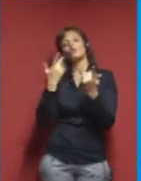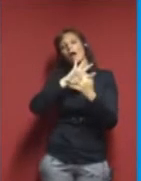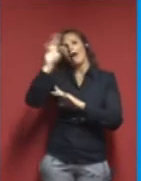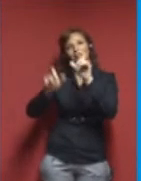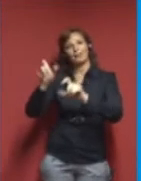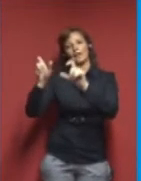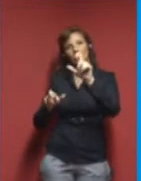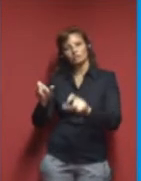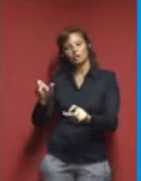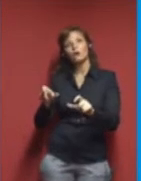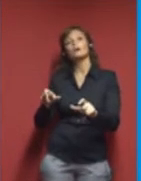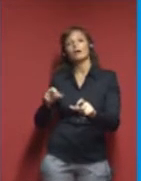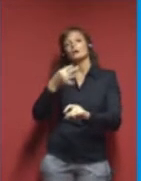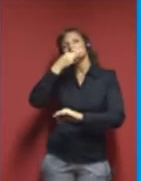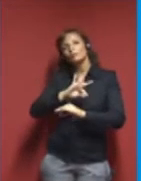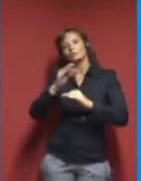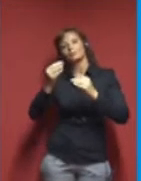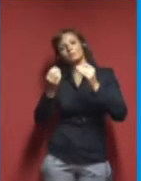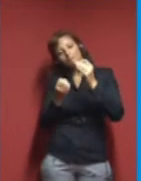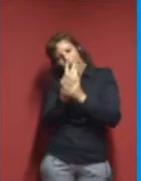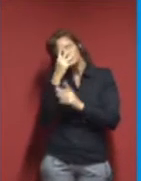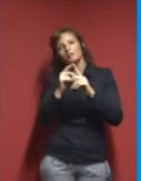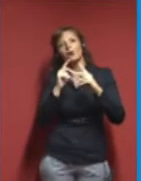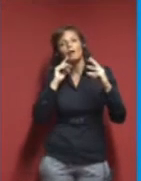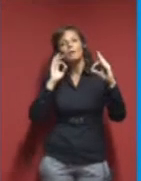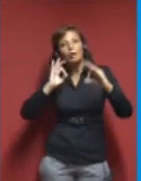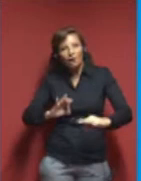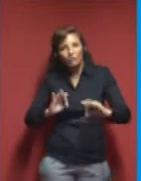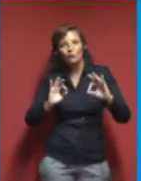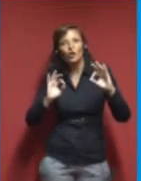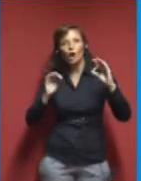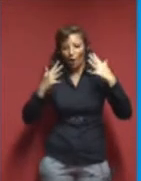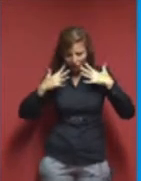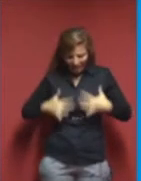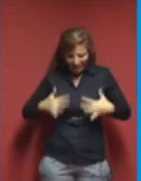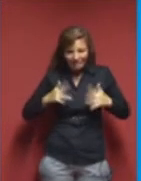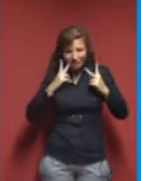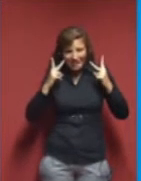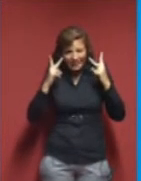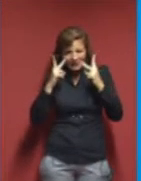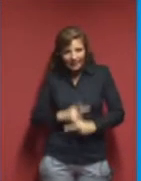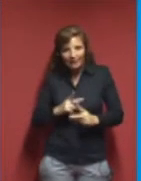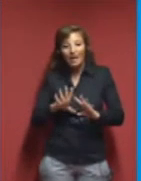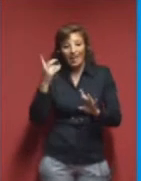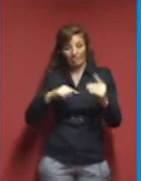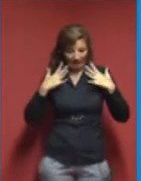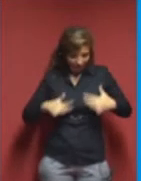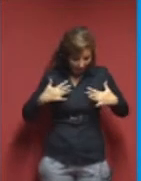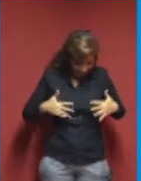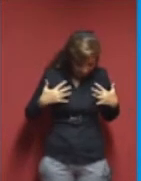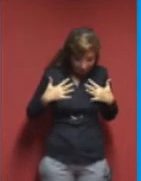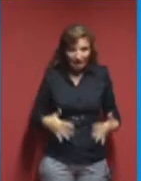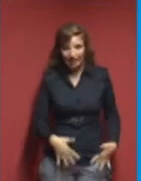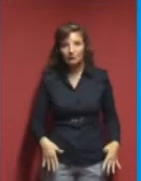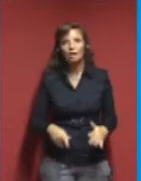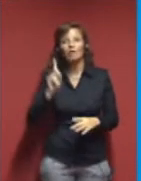persone hanno potuto realizzare veri e propri capi di vestiario. E questi capi di vestiario sono stati